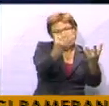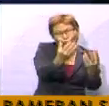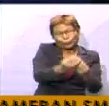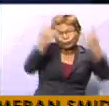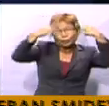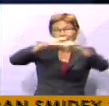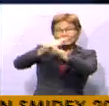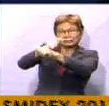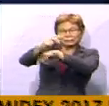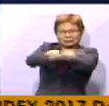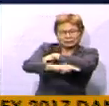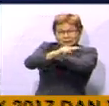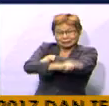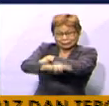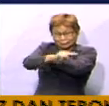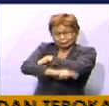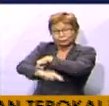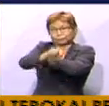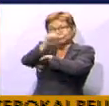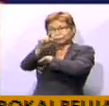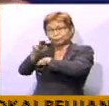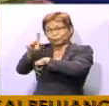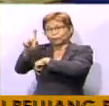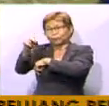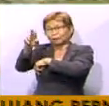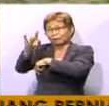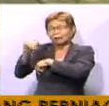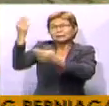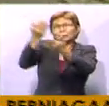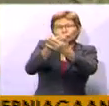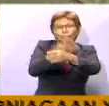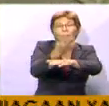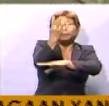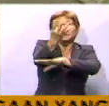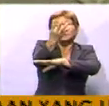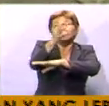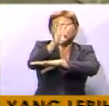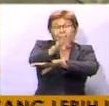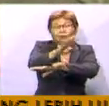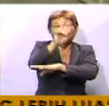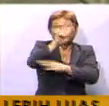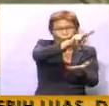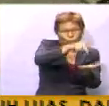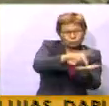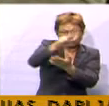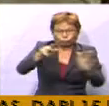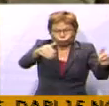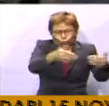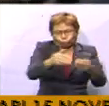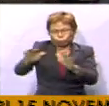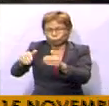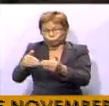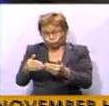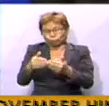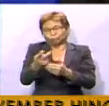Pengarah Pertahanan Awam Negeri Lieutenant Colonel Muhammad Zulkairi Shamsuddin berkata sehingga pukul 4 petang, dua lagi pusat pemindahan ditutup iaitu Dewan